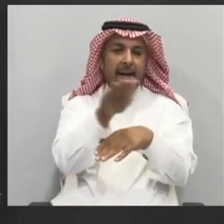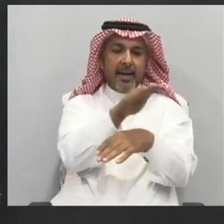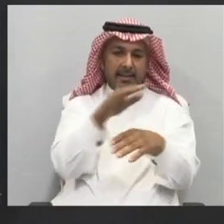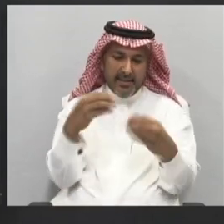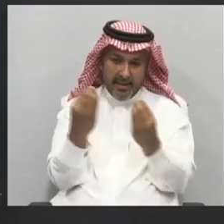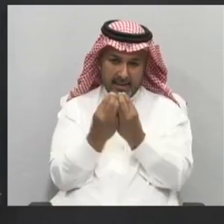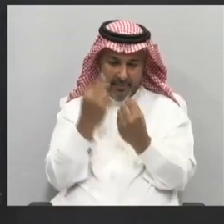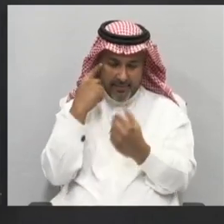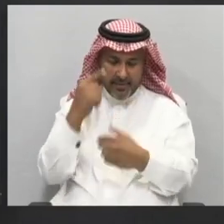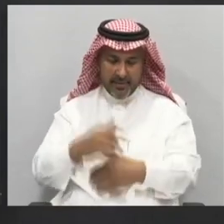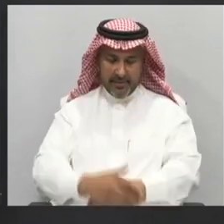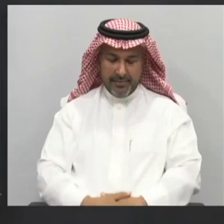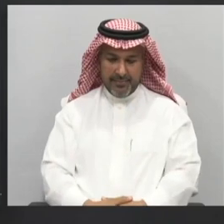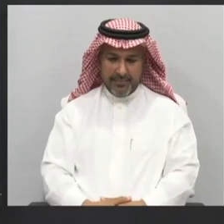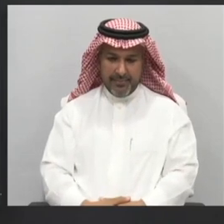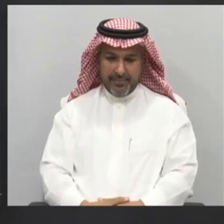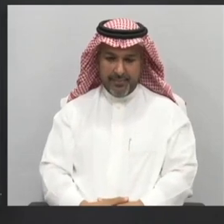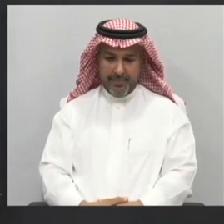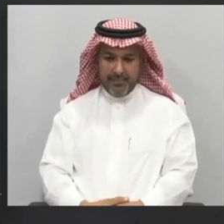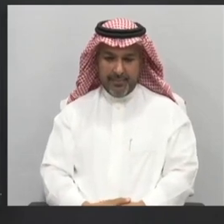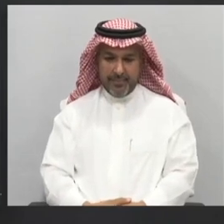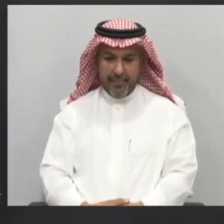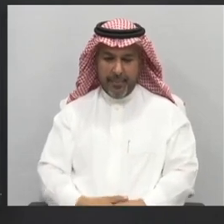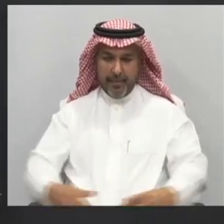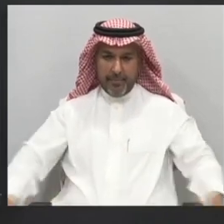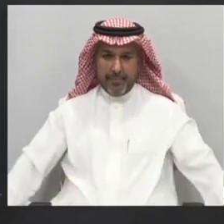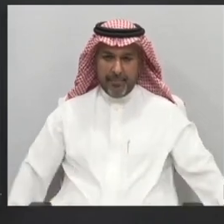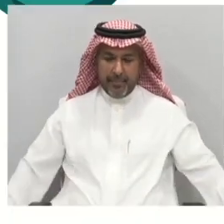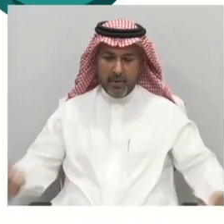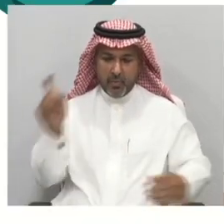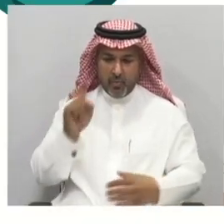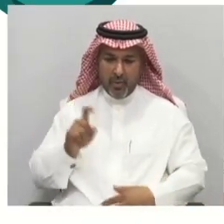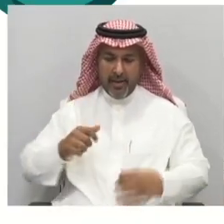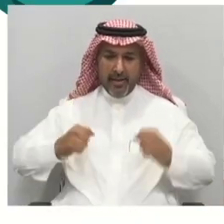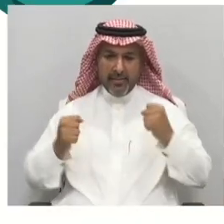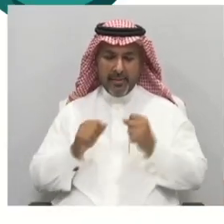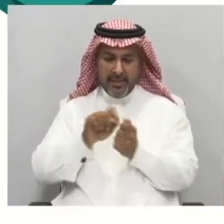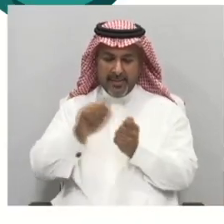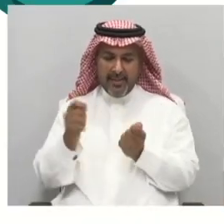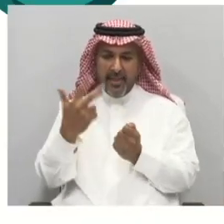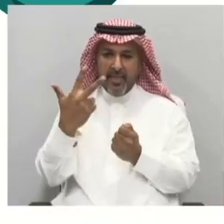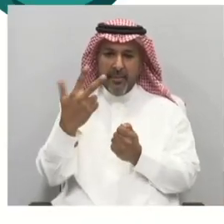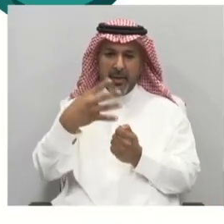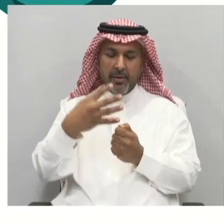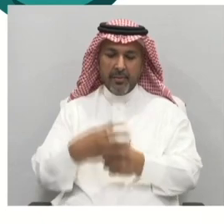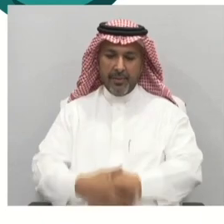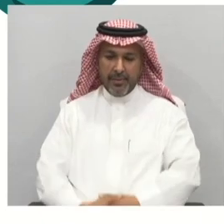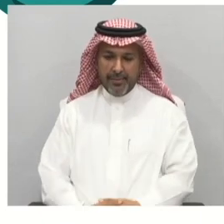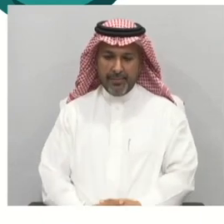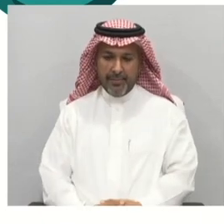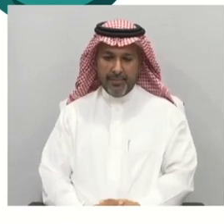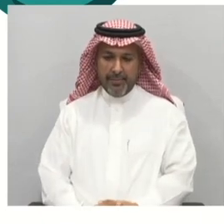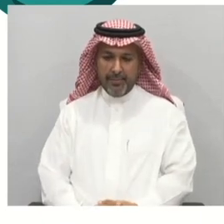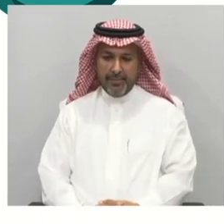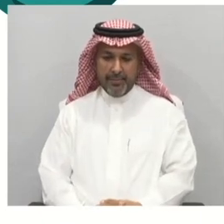سبحانه وتعالى هذا نشاط في صفحه 48 اذكر ثلاثه امثله لايات